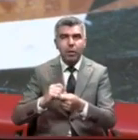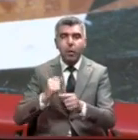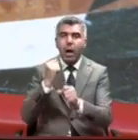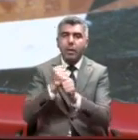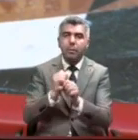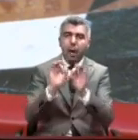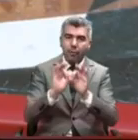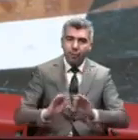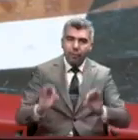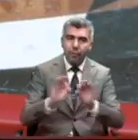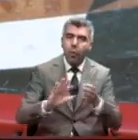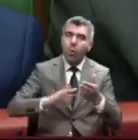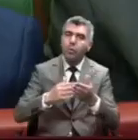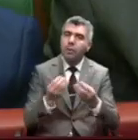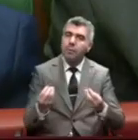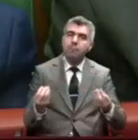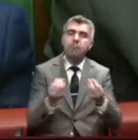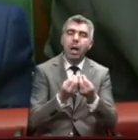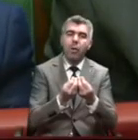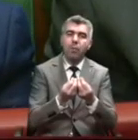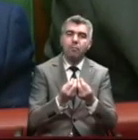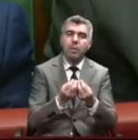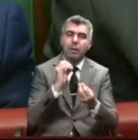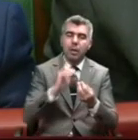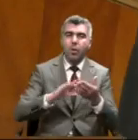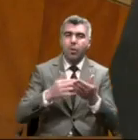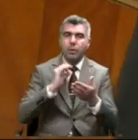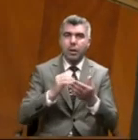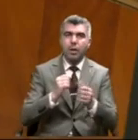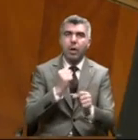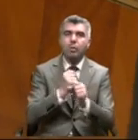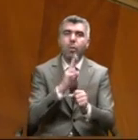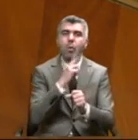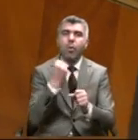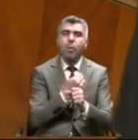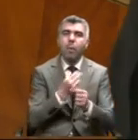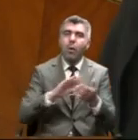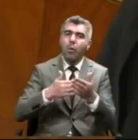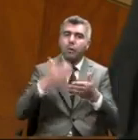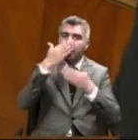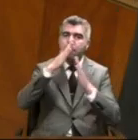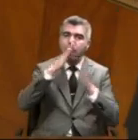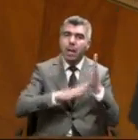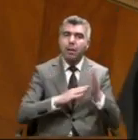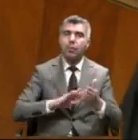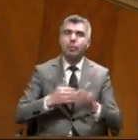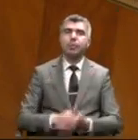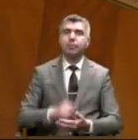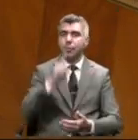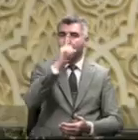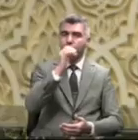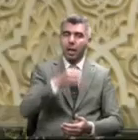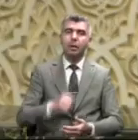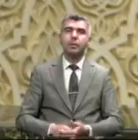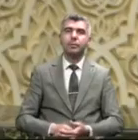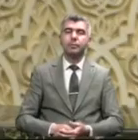مداخل الى اخره الاجتماعيه الحكومه باش تدخل المغاربه كاملين ان شاء الله شكرا